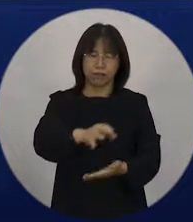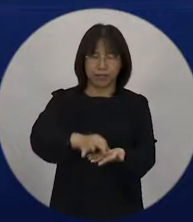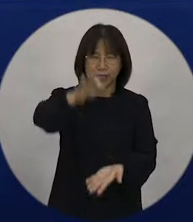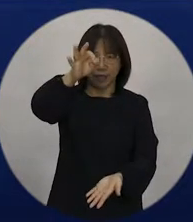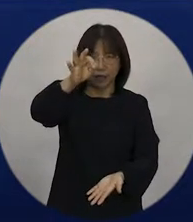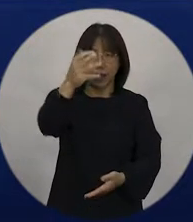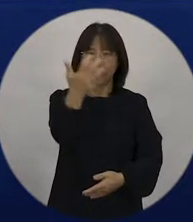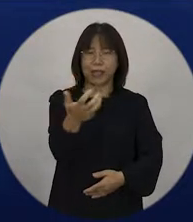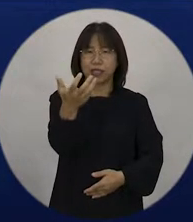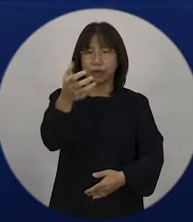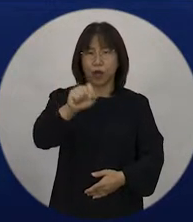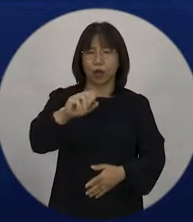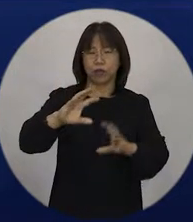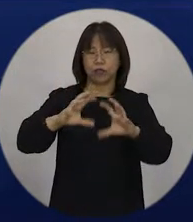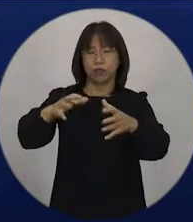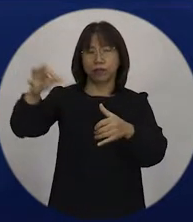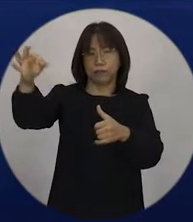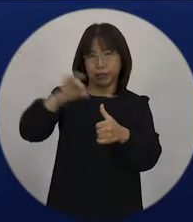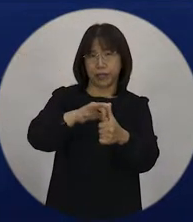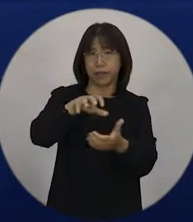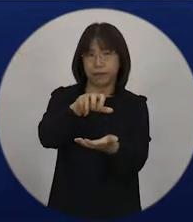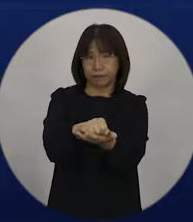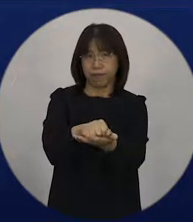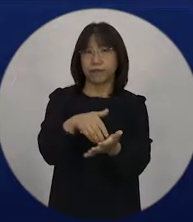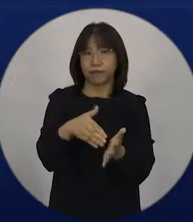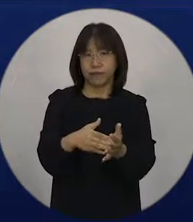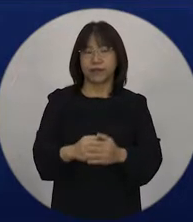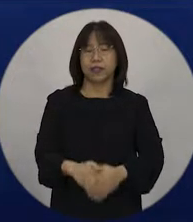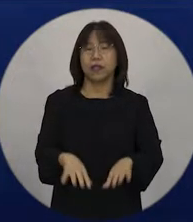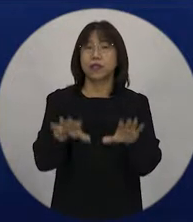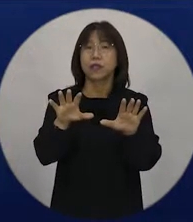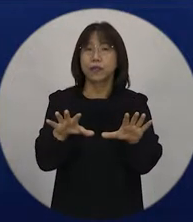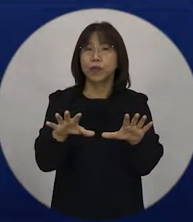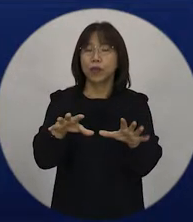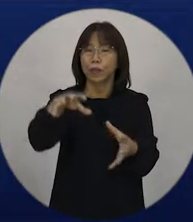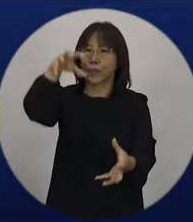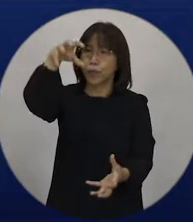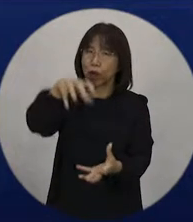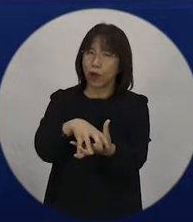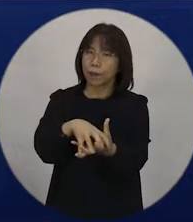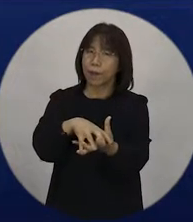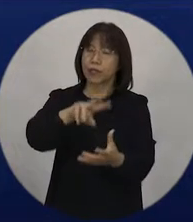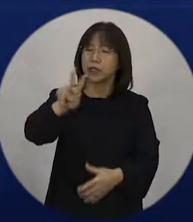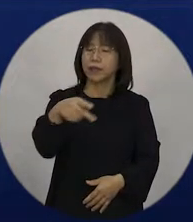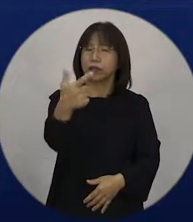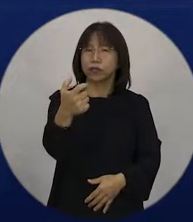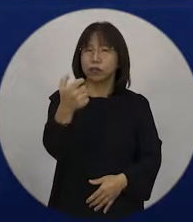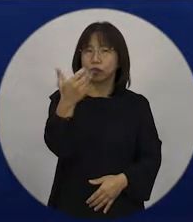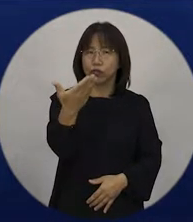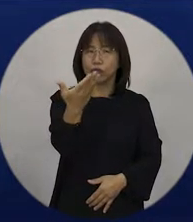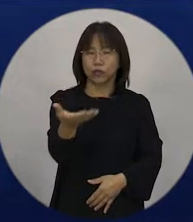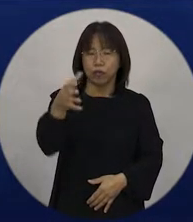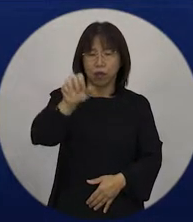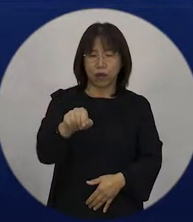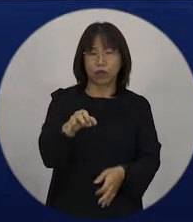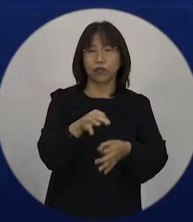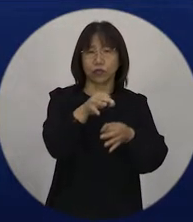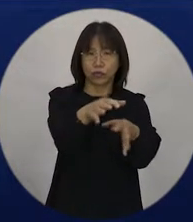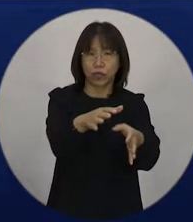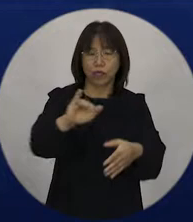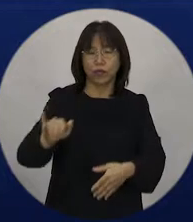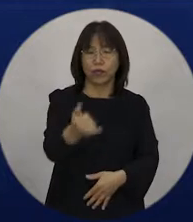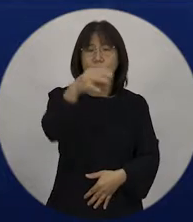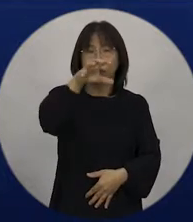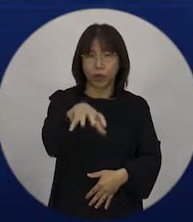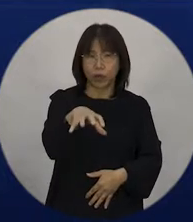많은 국비 80억 원을 확보했습니다. 강서구는 이번에 확보한 국비를 포함해 총 사업비